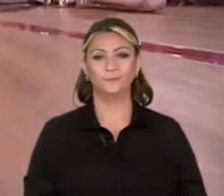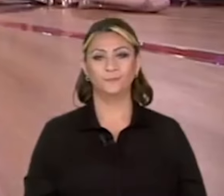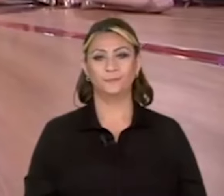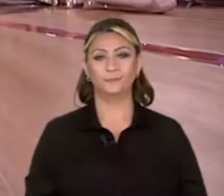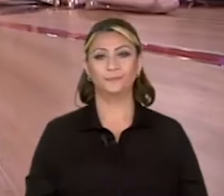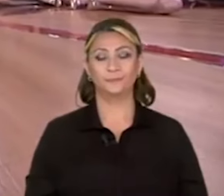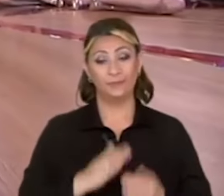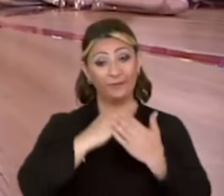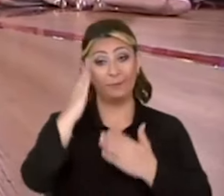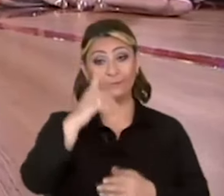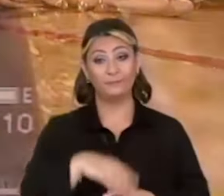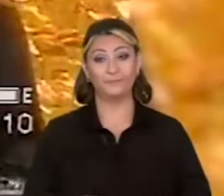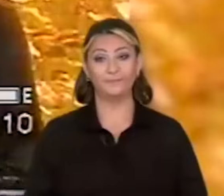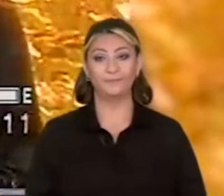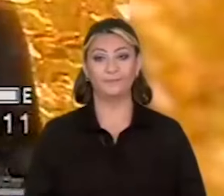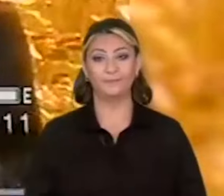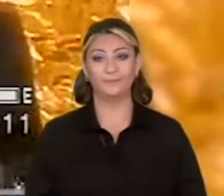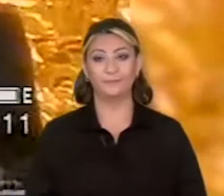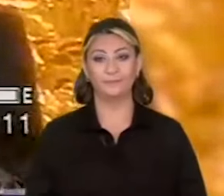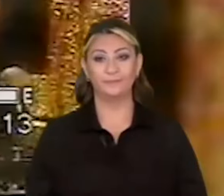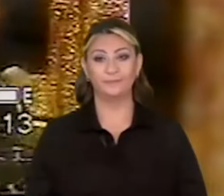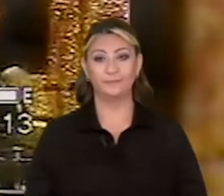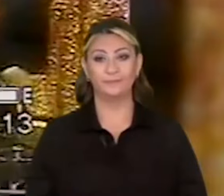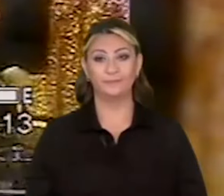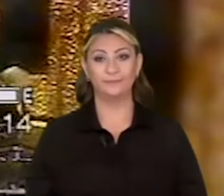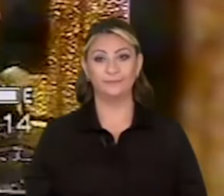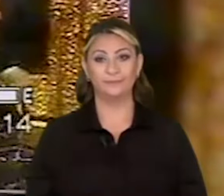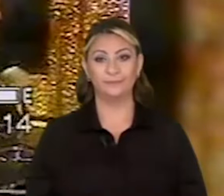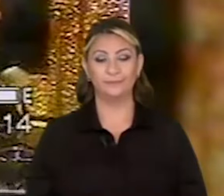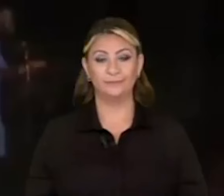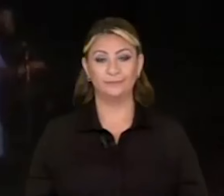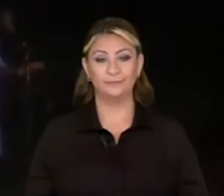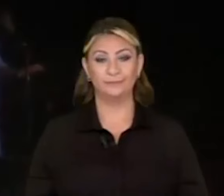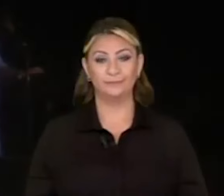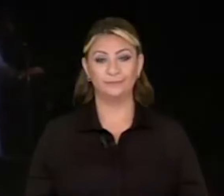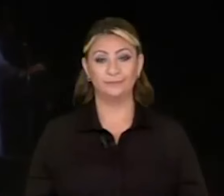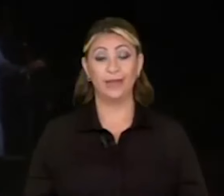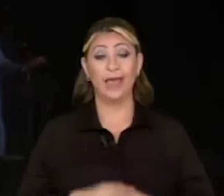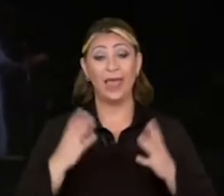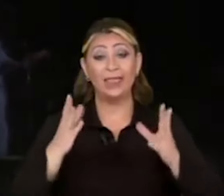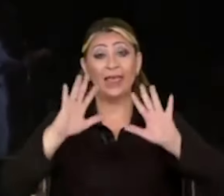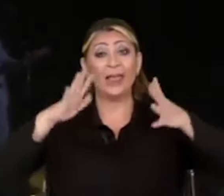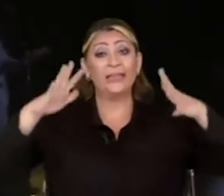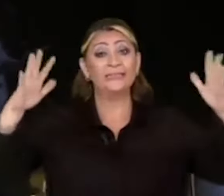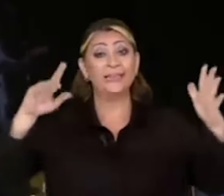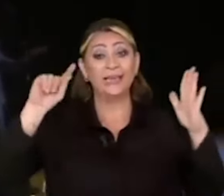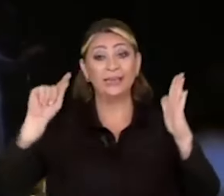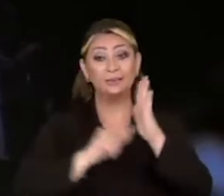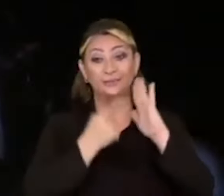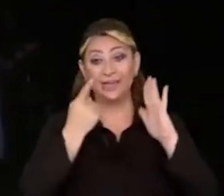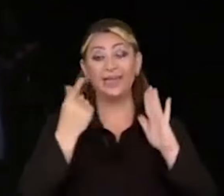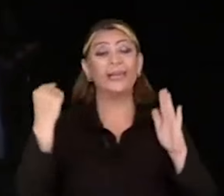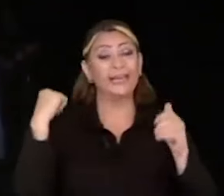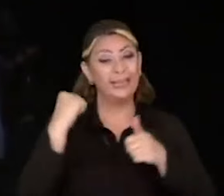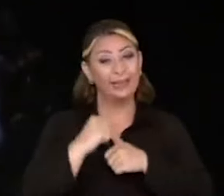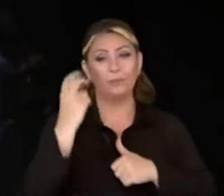harikler. Peki, devam. La Kerda. Acaba. Ama en yaldızlı imzanı tabii ki